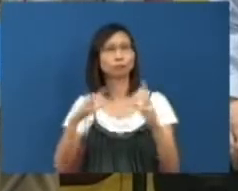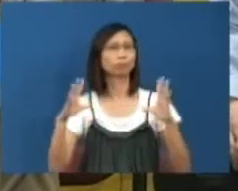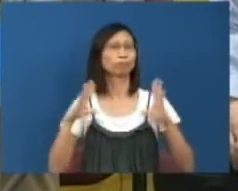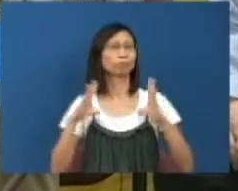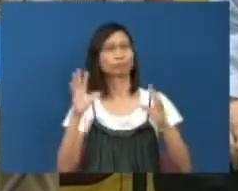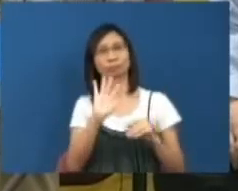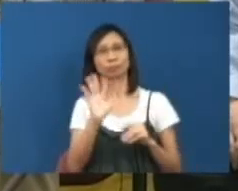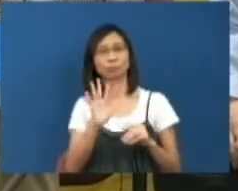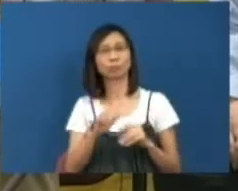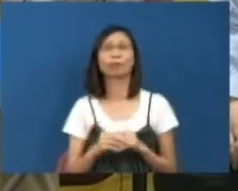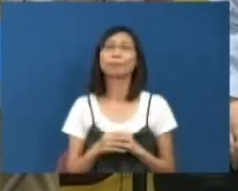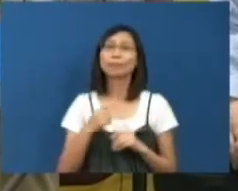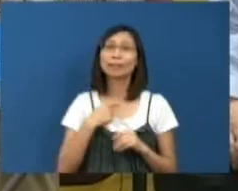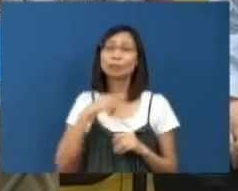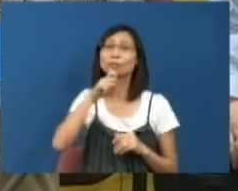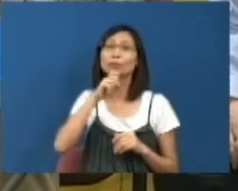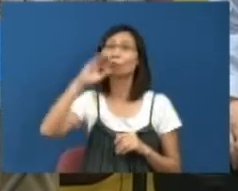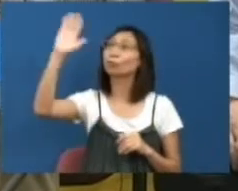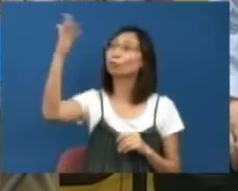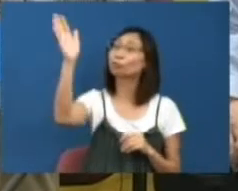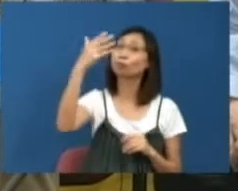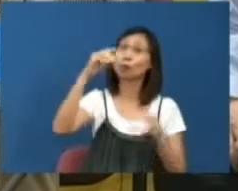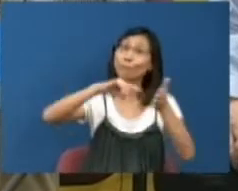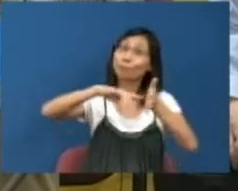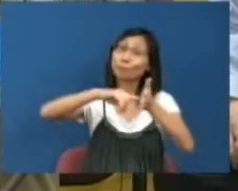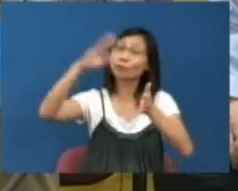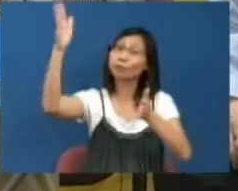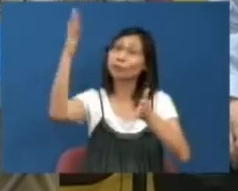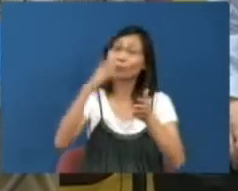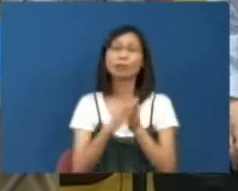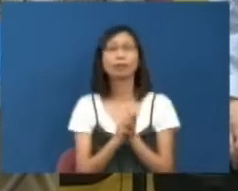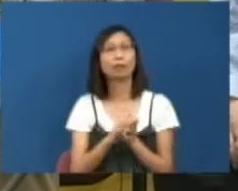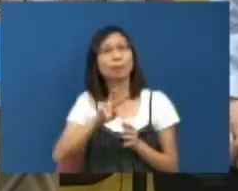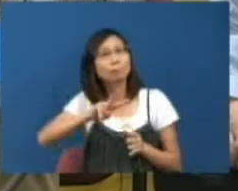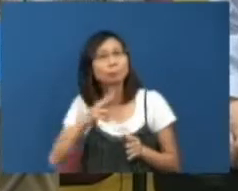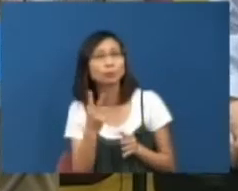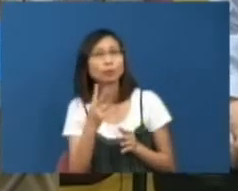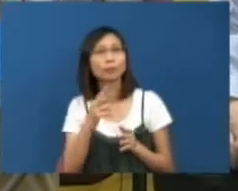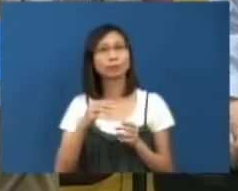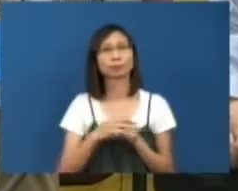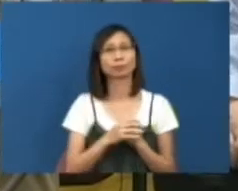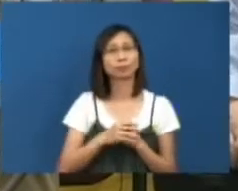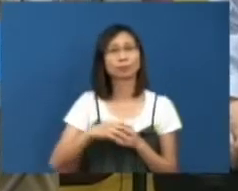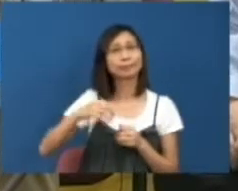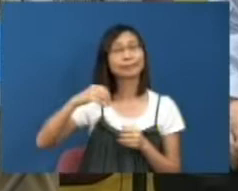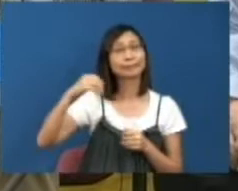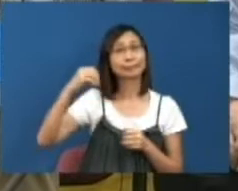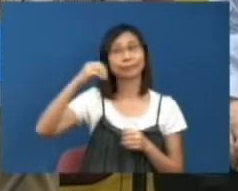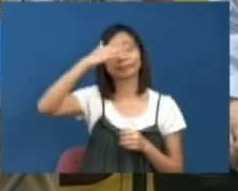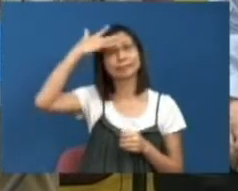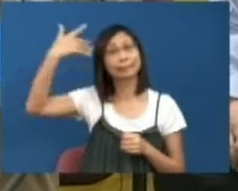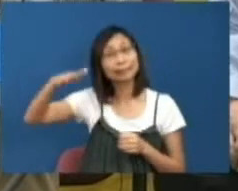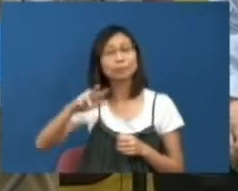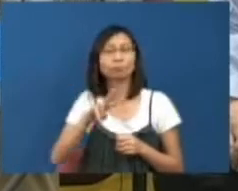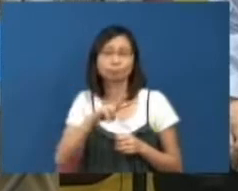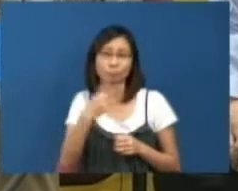就要開冷氣啦。咁你開冷氣咧，就係一個熱能嘅轉換嚟嘅，即係將屋裏邊嘅熱能咧